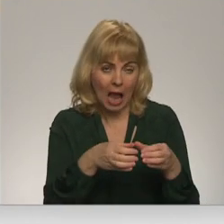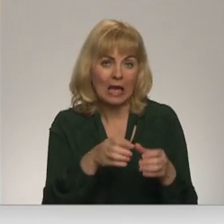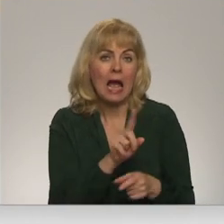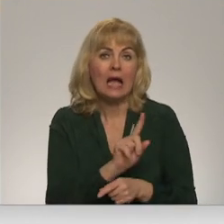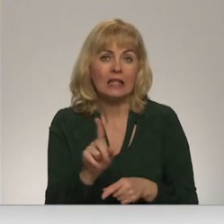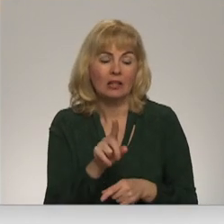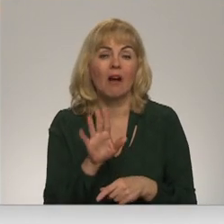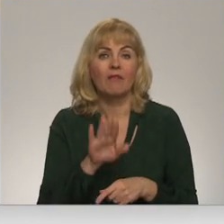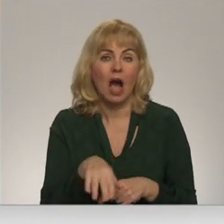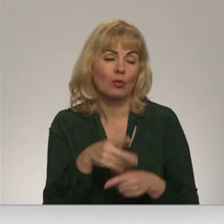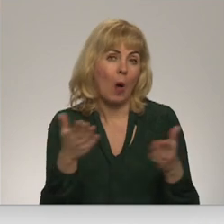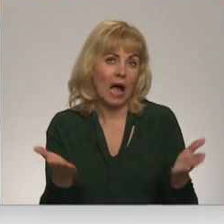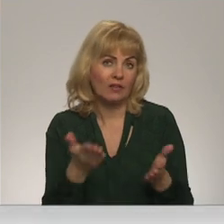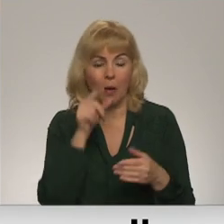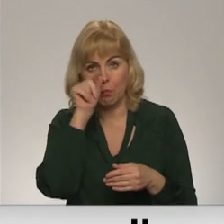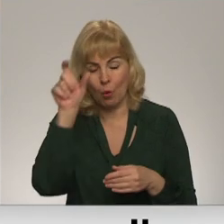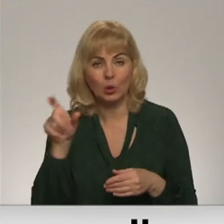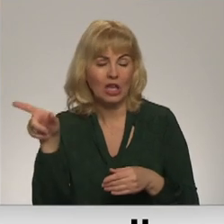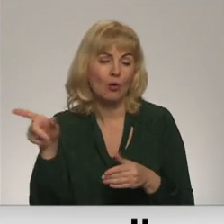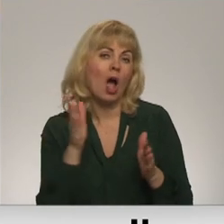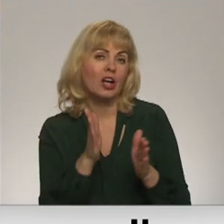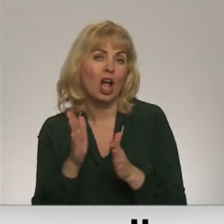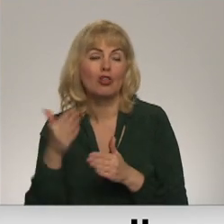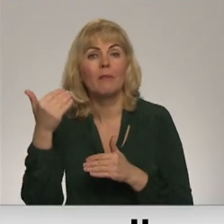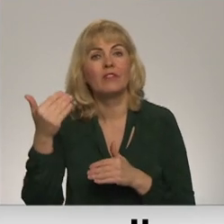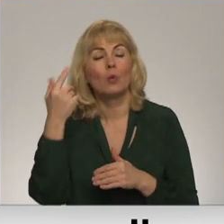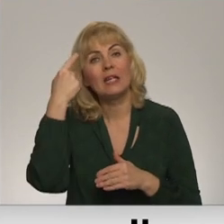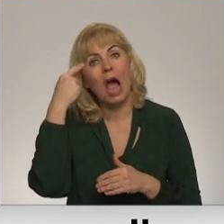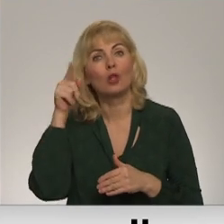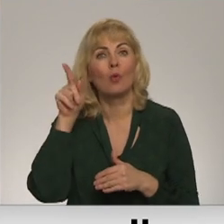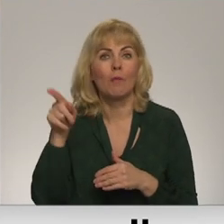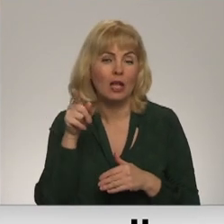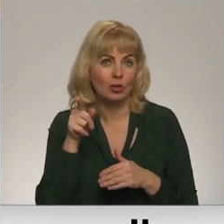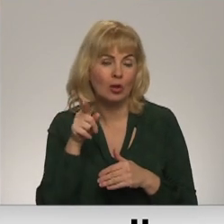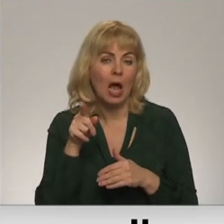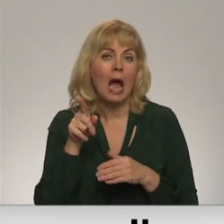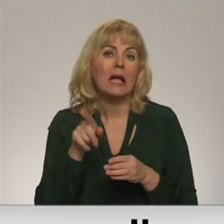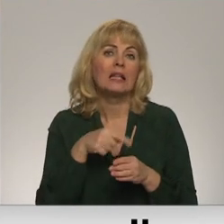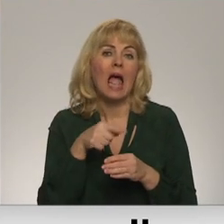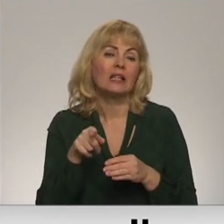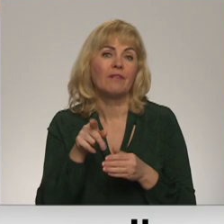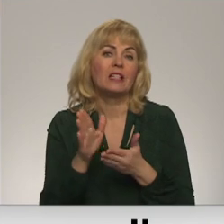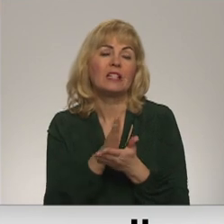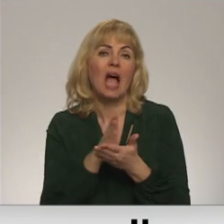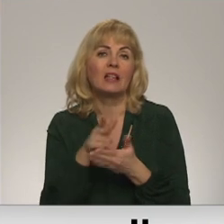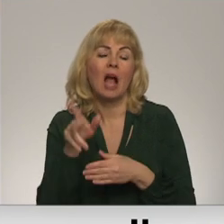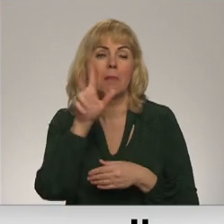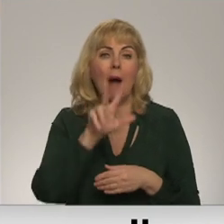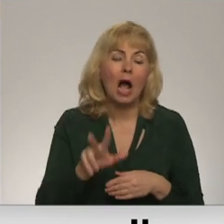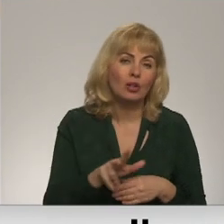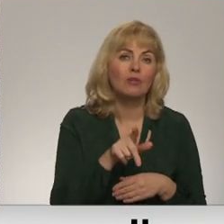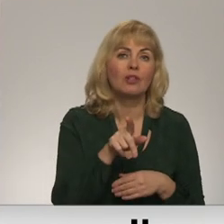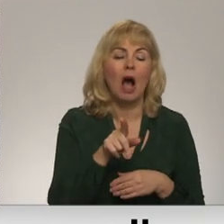tā, kura var atvieglot Putina režīmam iedomāties denacificēt Baltijas reģionu vai Baltijas valstis